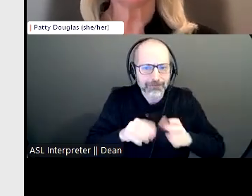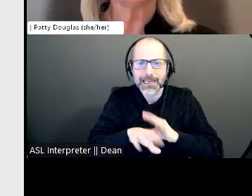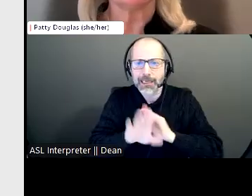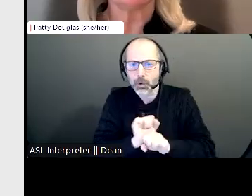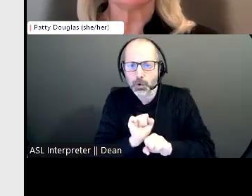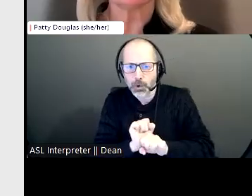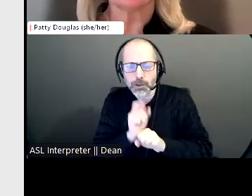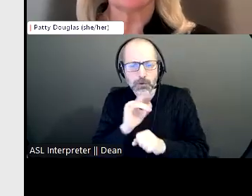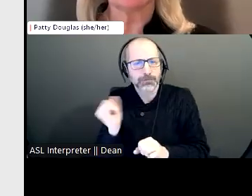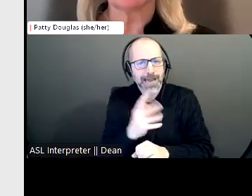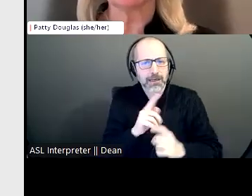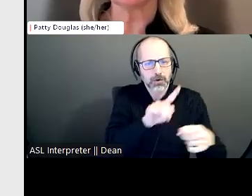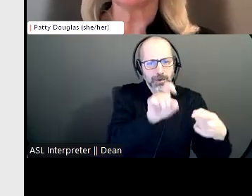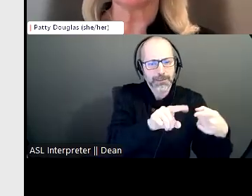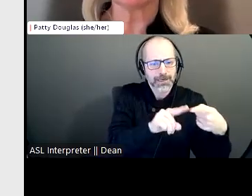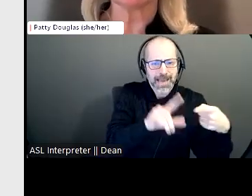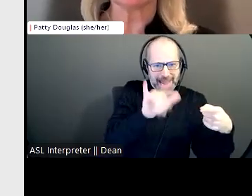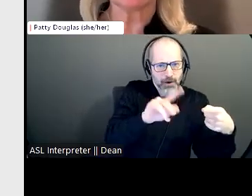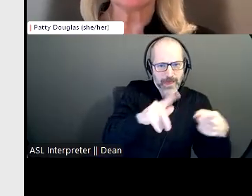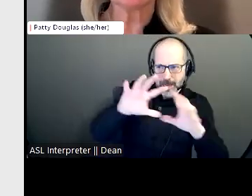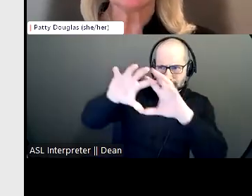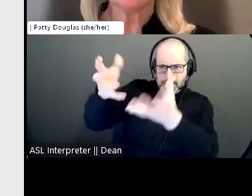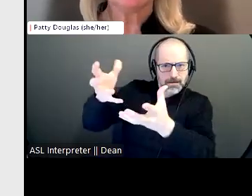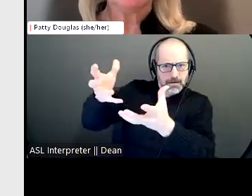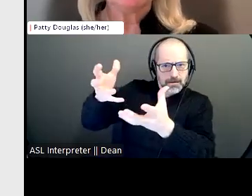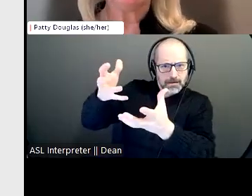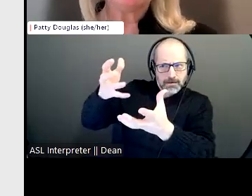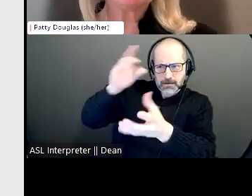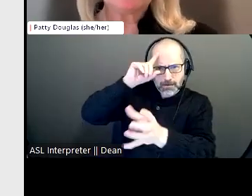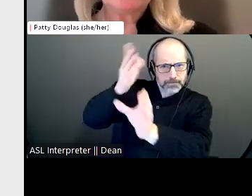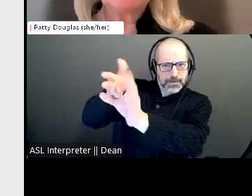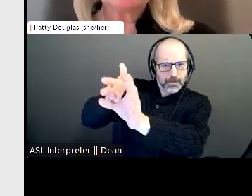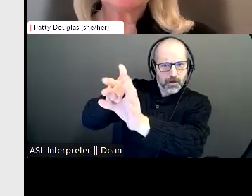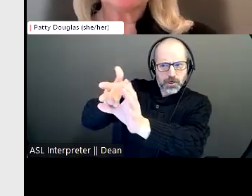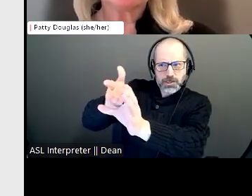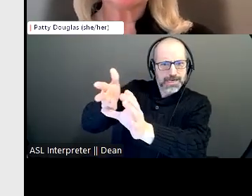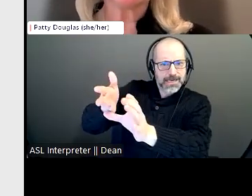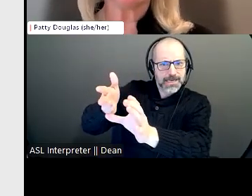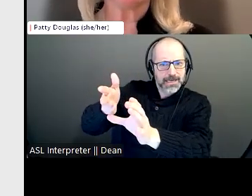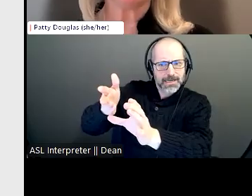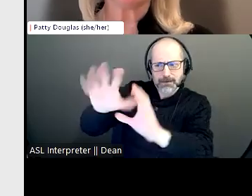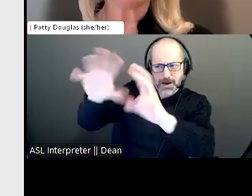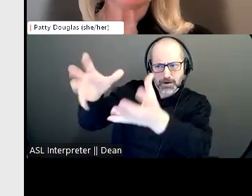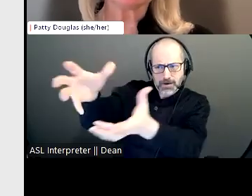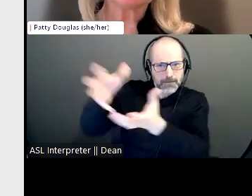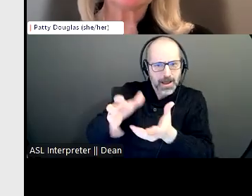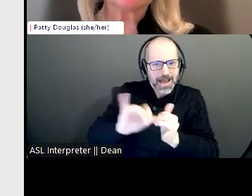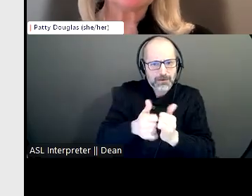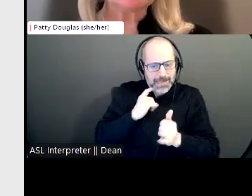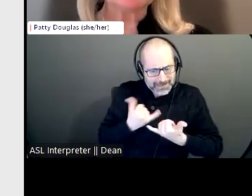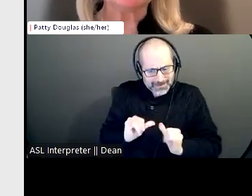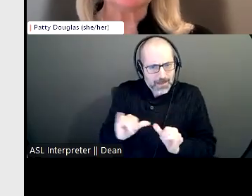ça toujours à cette question qui nous amène à réfléchir au paradigme de pathologie. Et qu'est-ce que